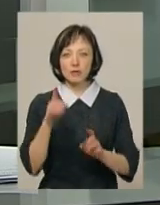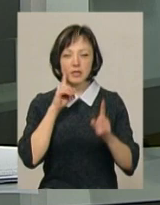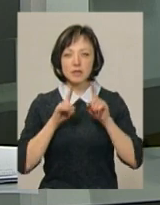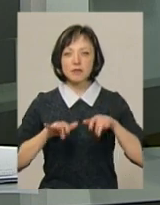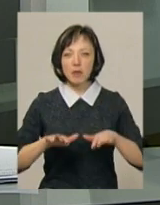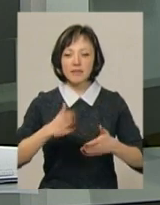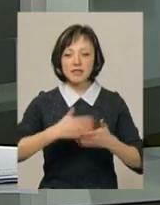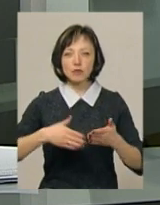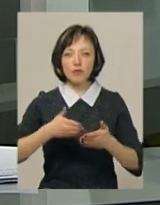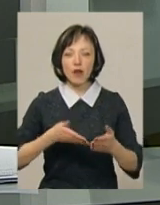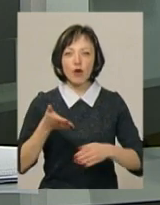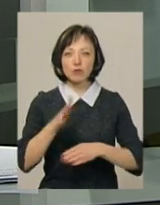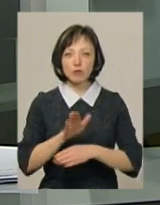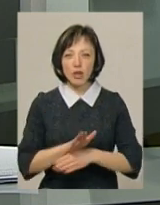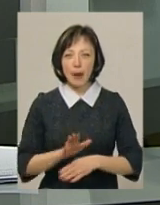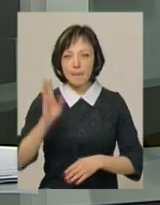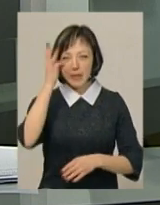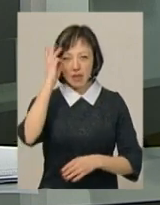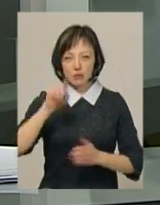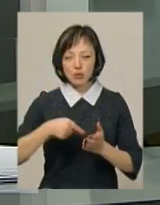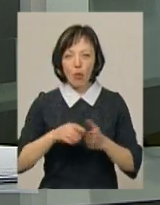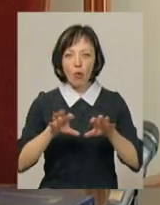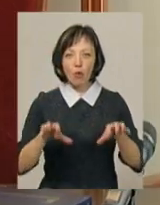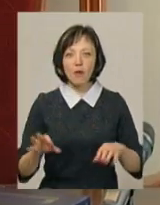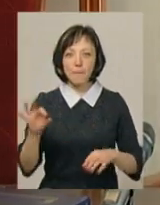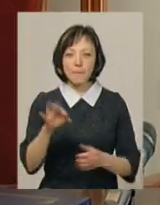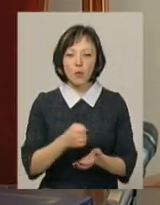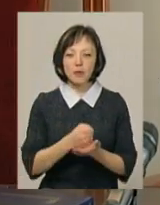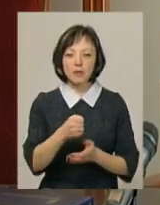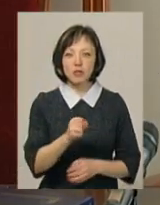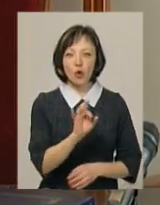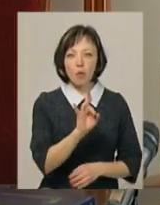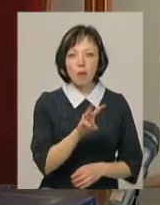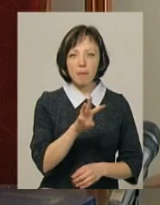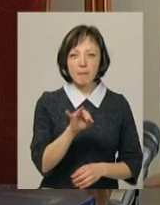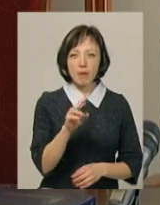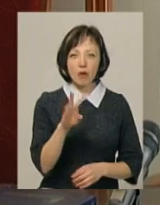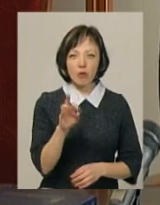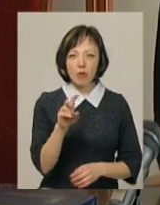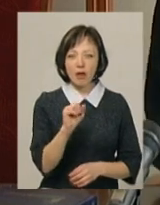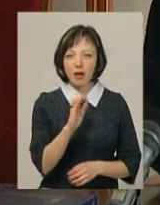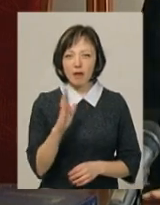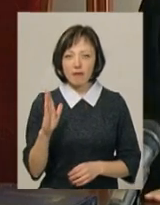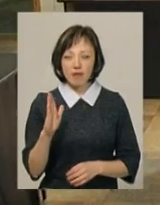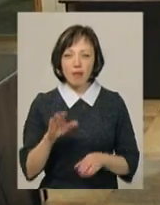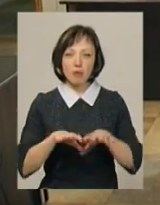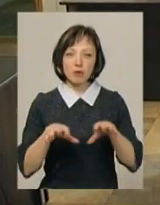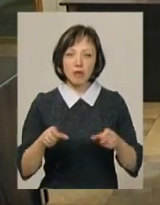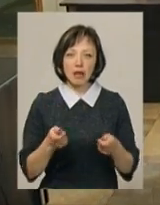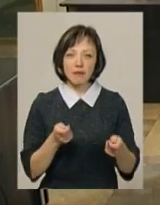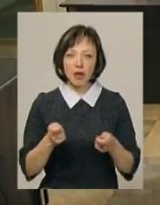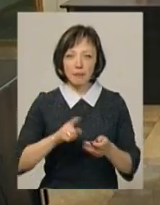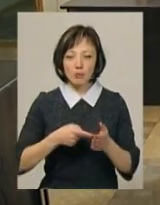справі щодо скасування розпорядження Хмельницького міського голови про призначення Романа Миколаєва на посаду керівника міського департаменту